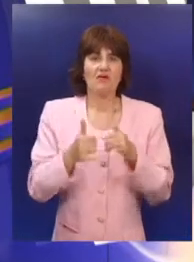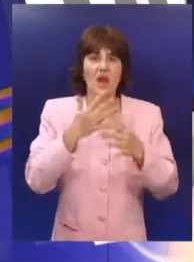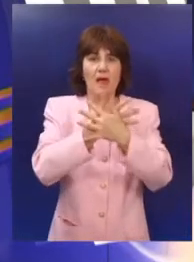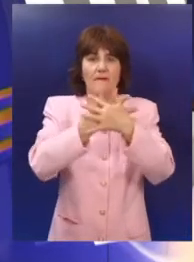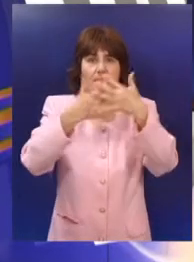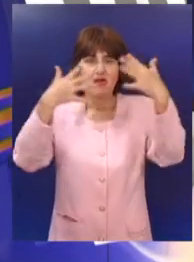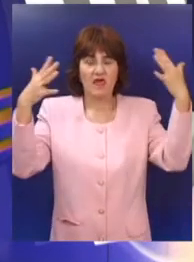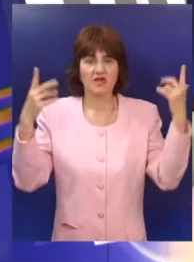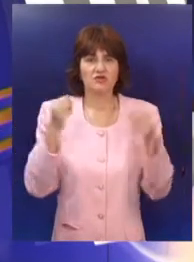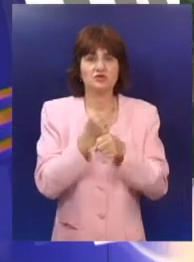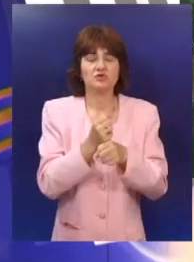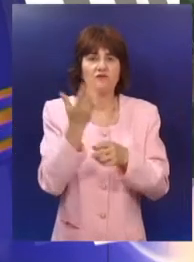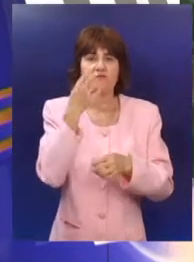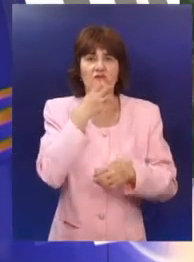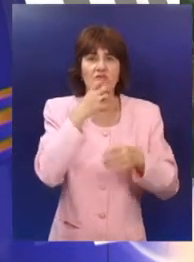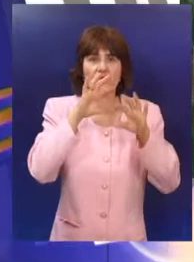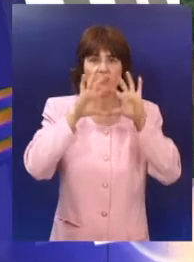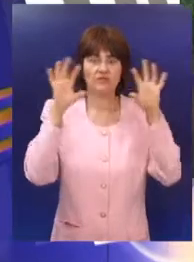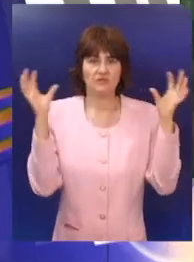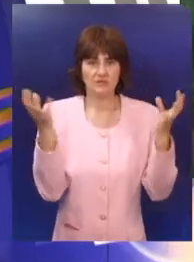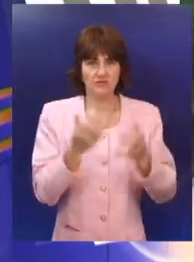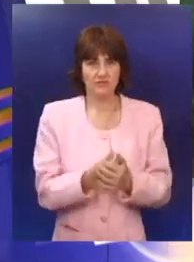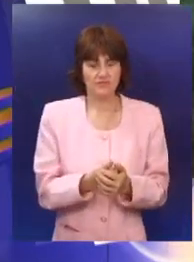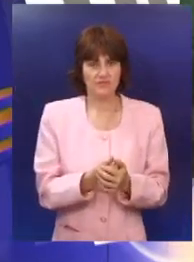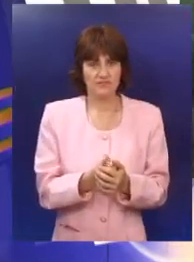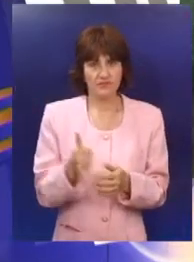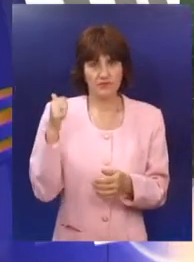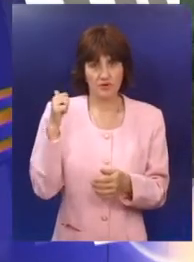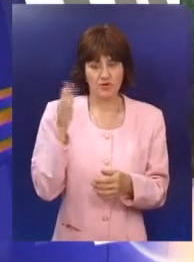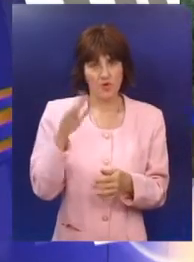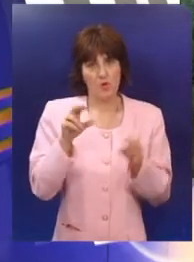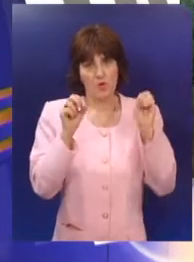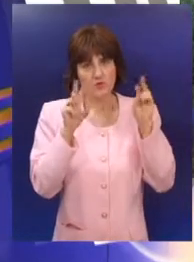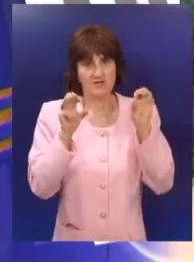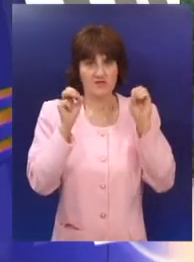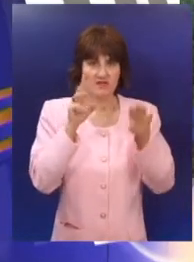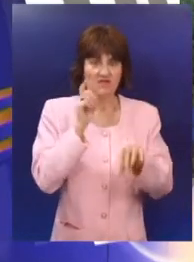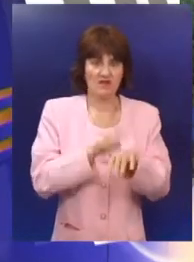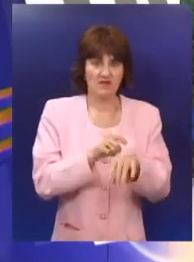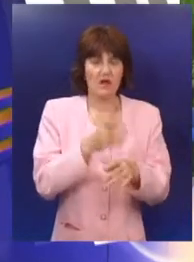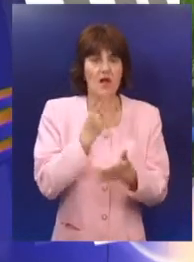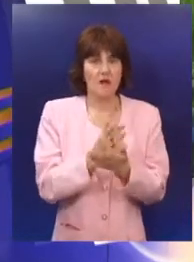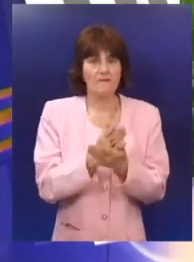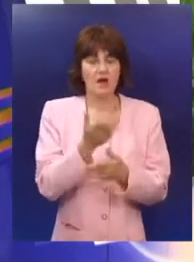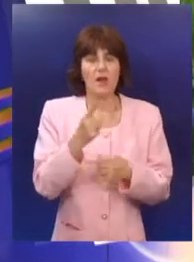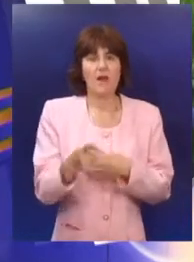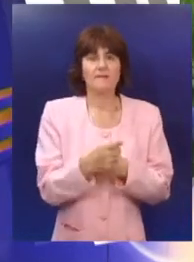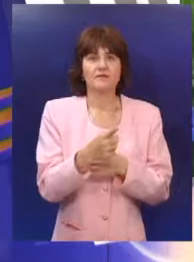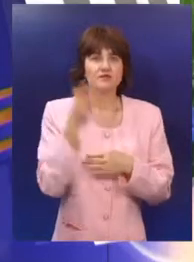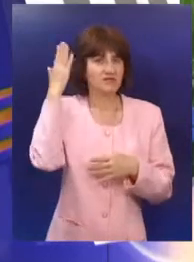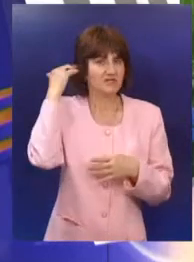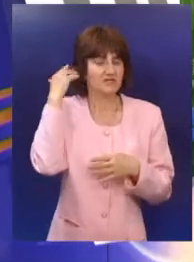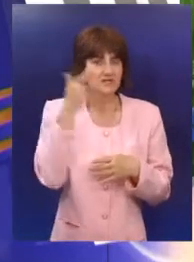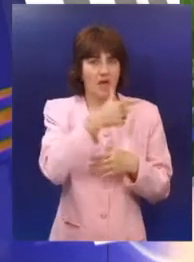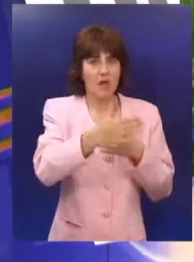postavljanje mreža na voćnjake. Sinoć između 18 i 19 časova područje na potezu od Mišićeva do